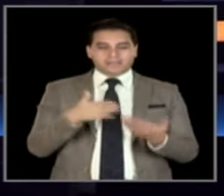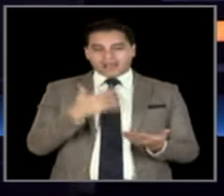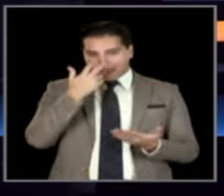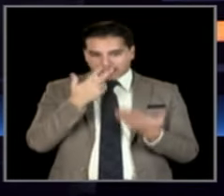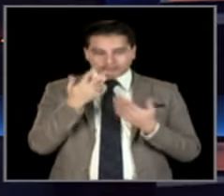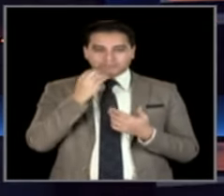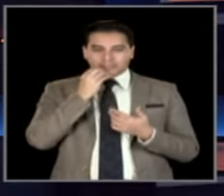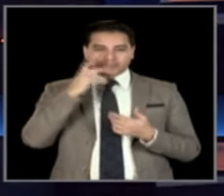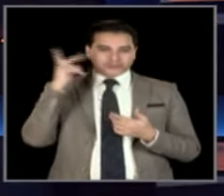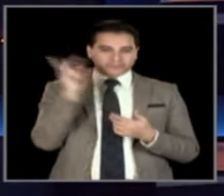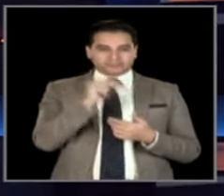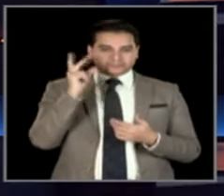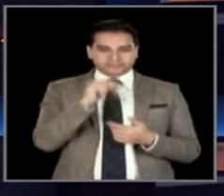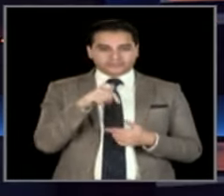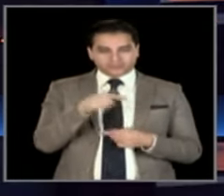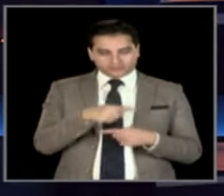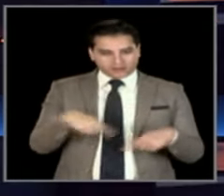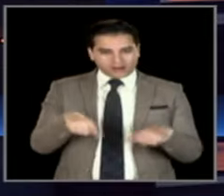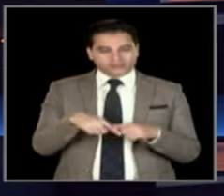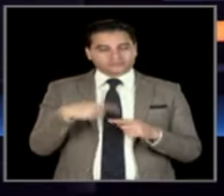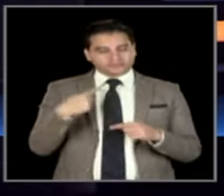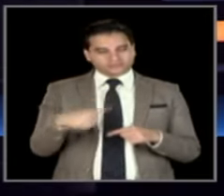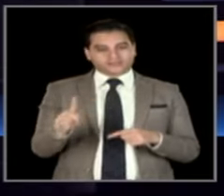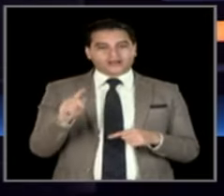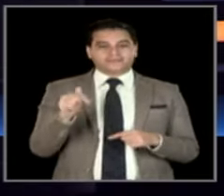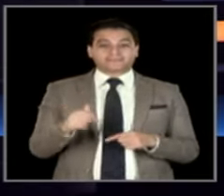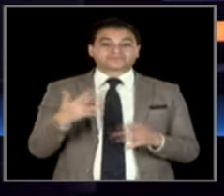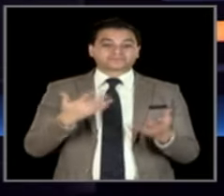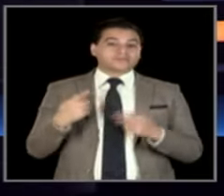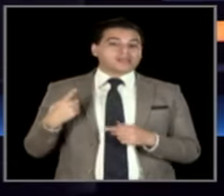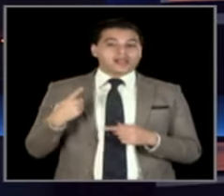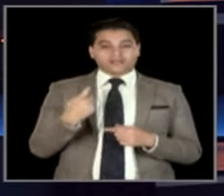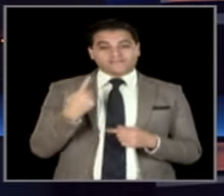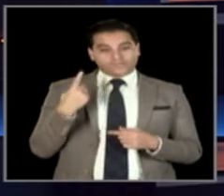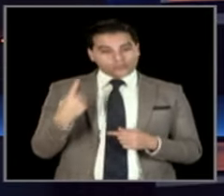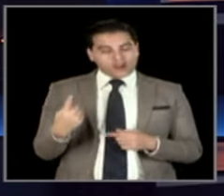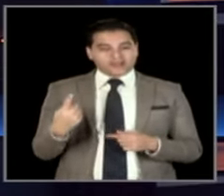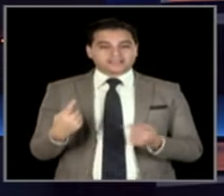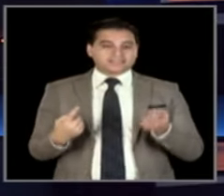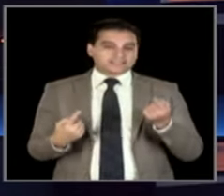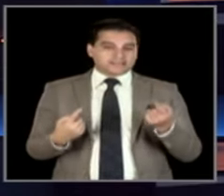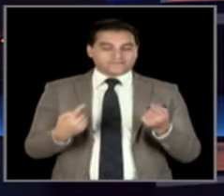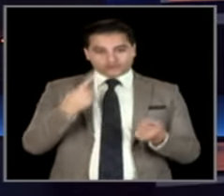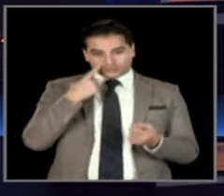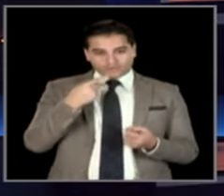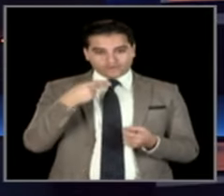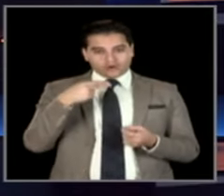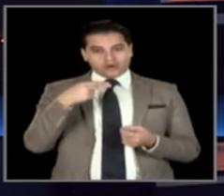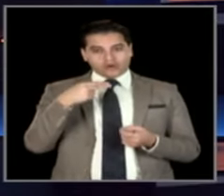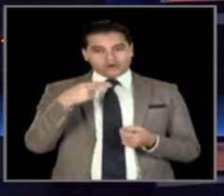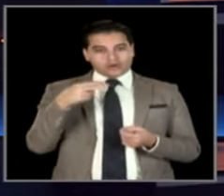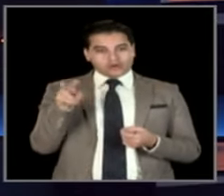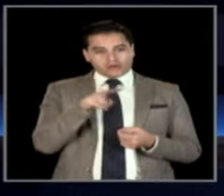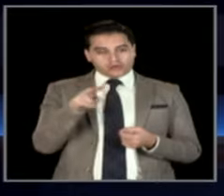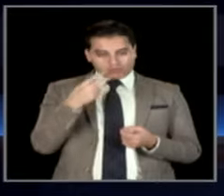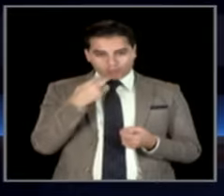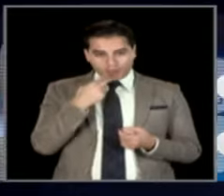الكيان الصهيوني. مريم هدف بلا مقابل، عمر ومحمود، محمود